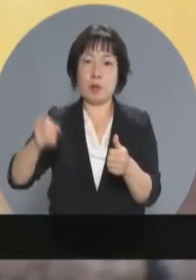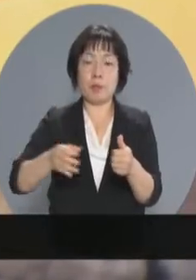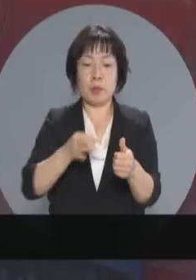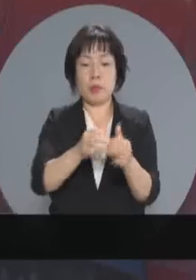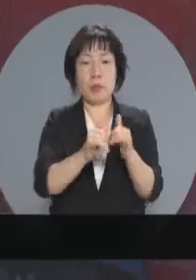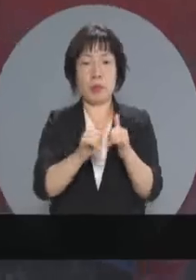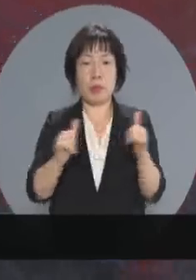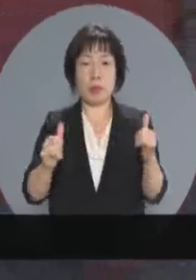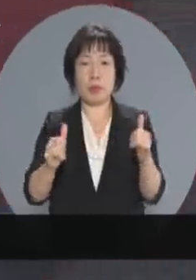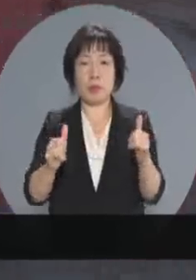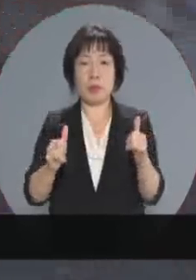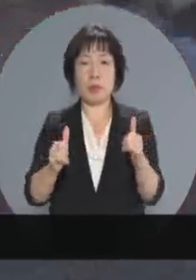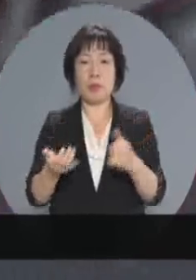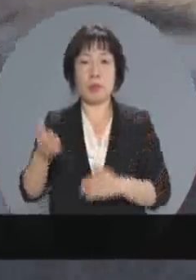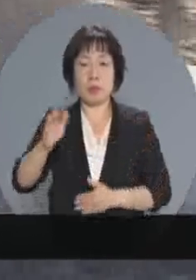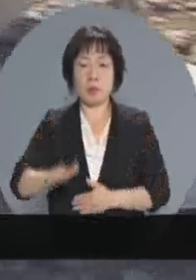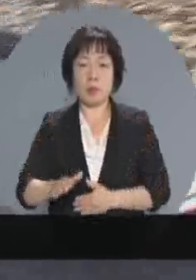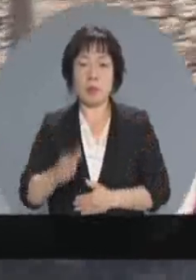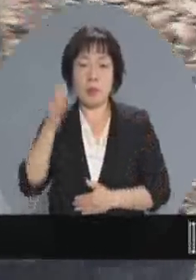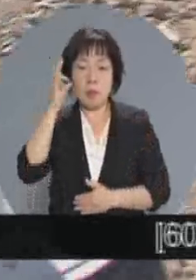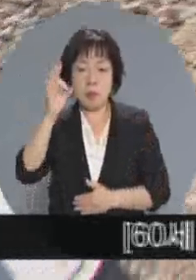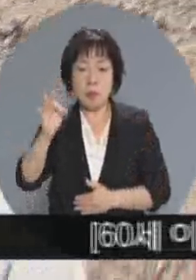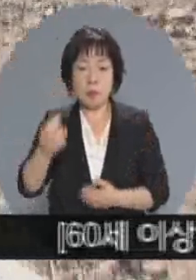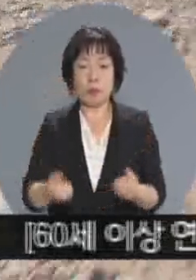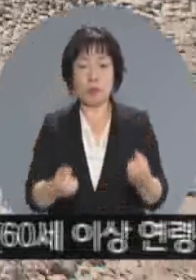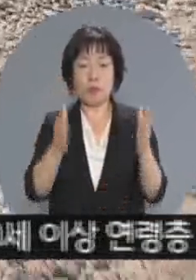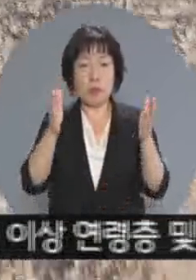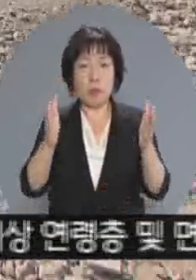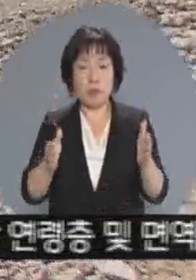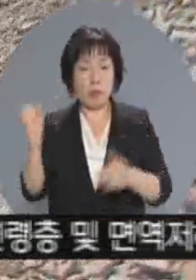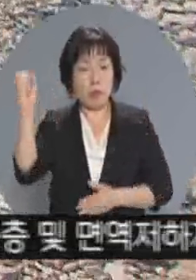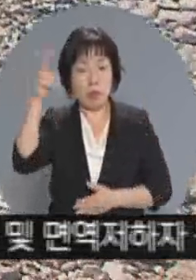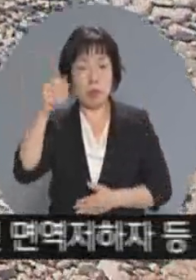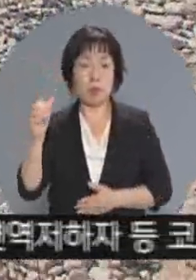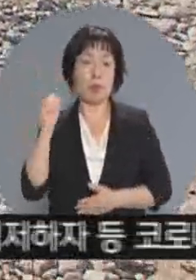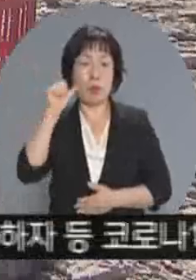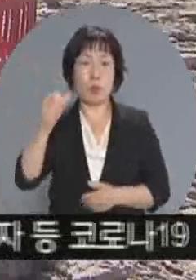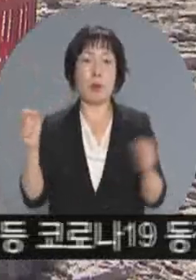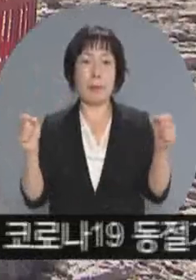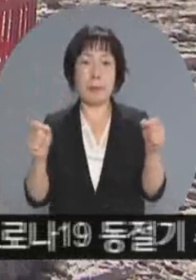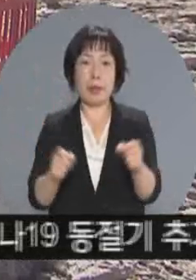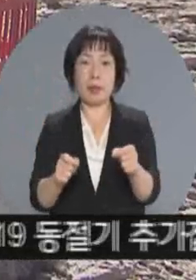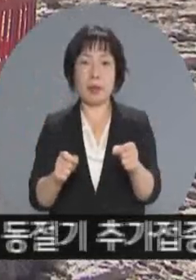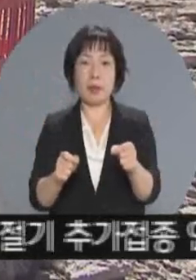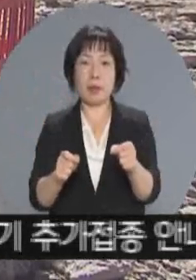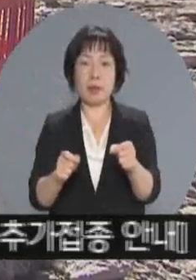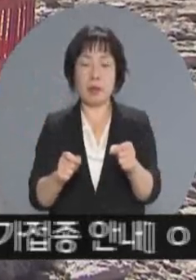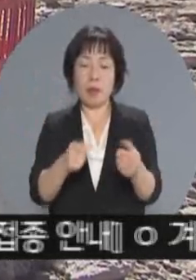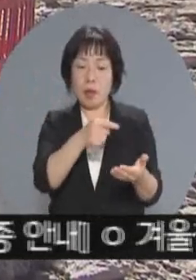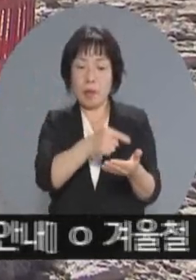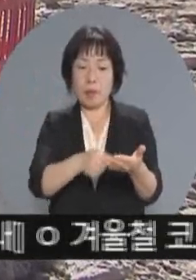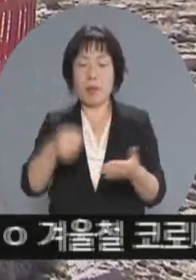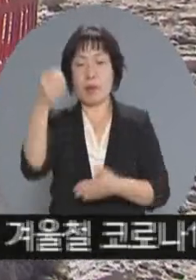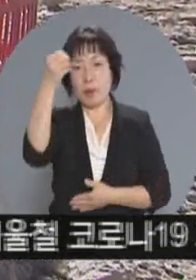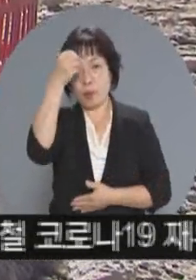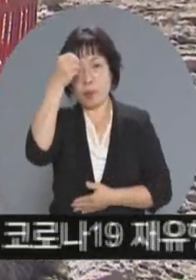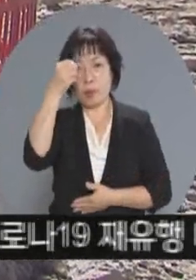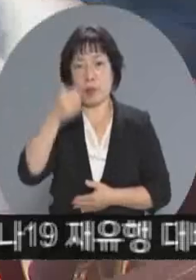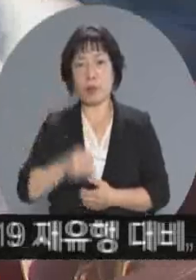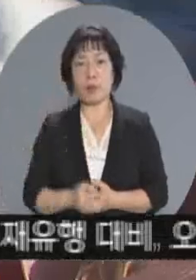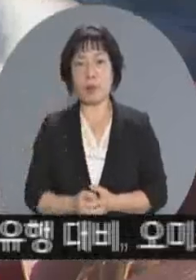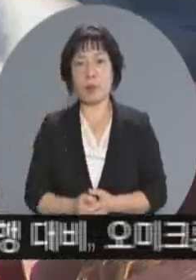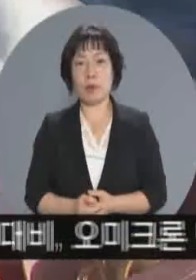상인들 하지만 열흘로 예정돼 있던 축제가 갑자기 5일만에 중단되면서 막대한 손해를 입게